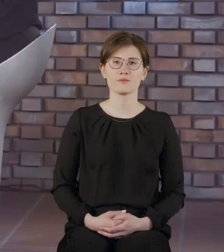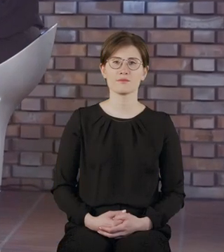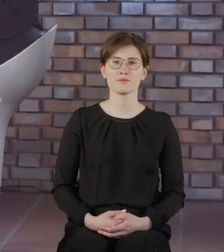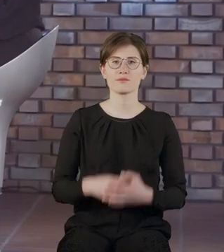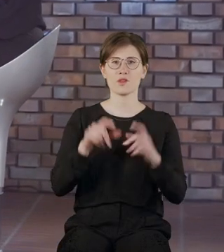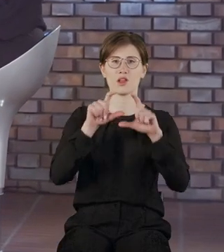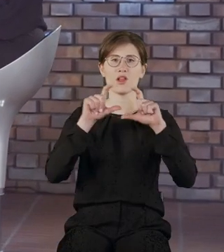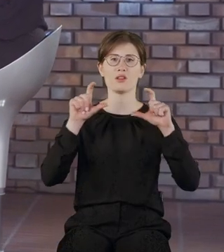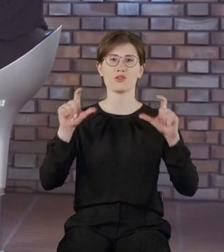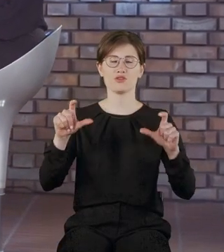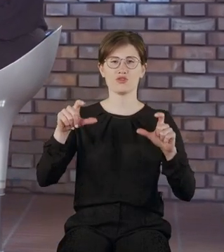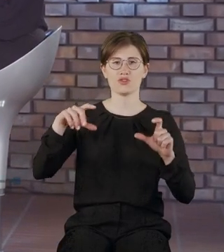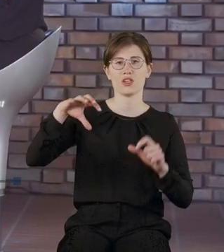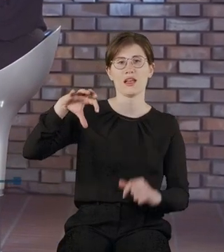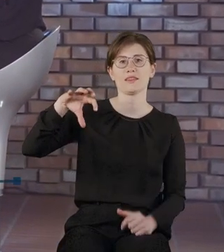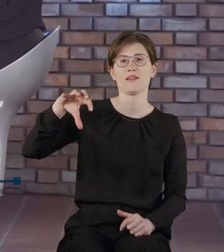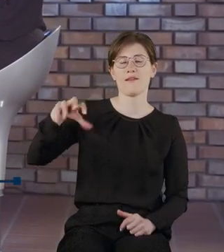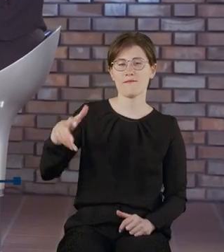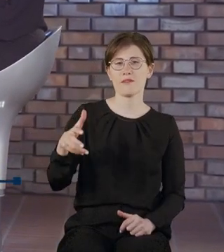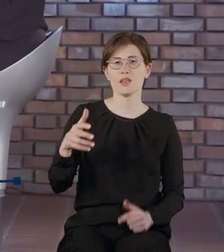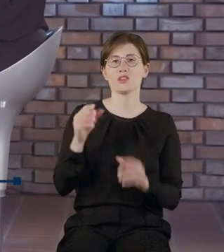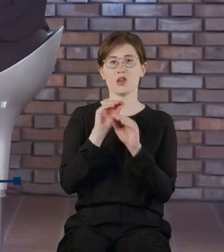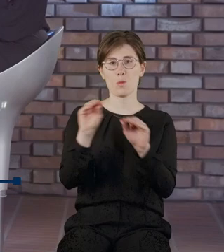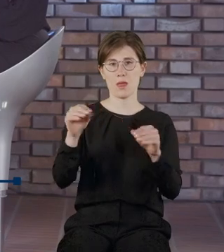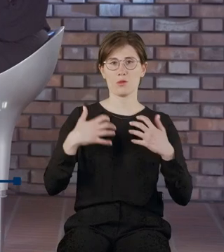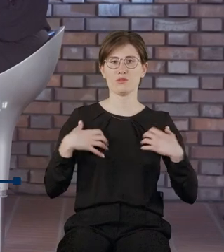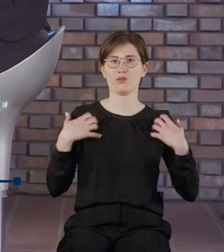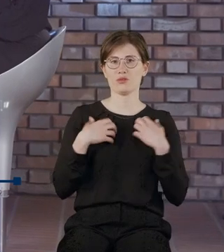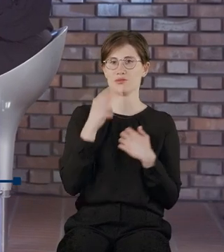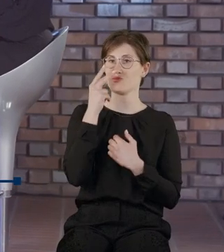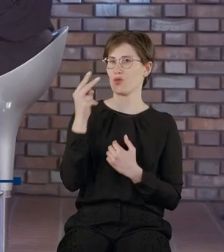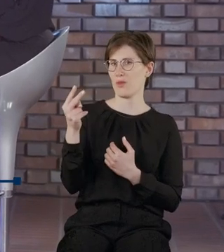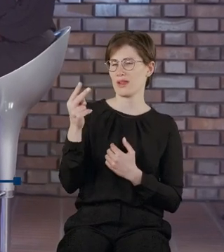Czas na Wydział Nauk Przyrodniczych. Zapoznajcie się z ich wizytówką.